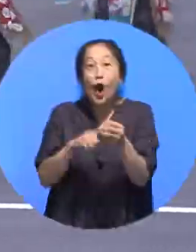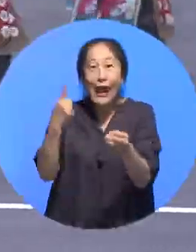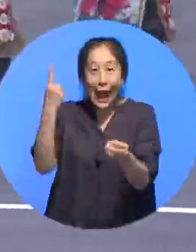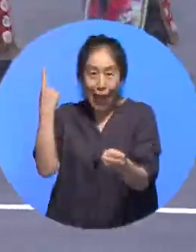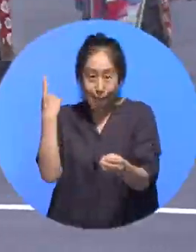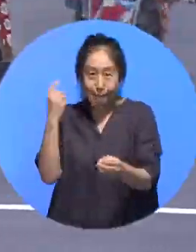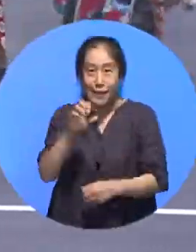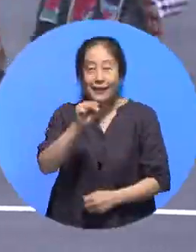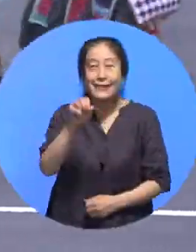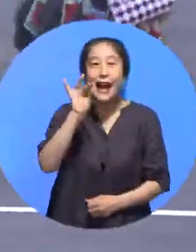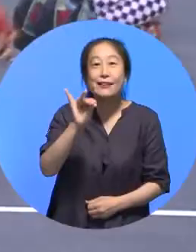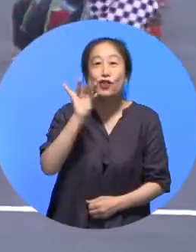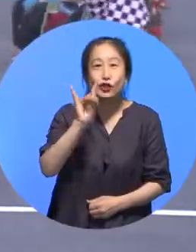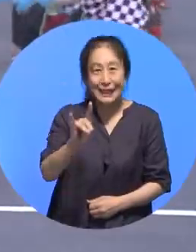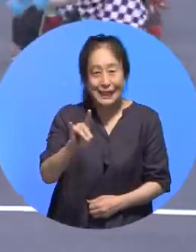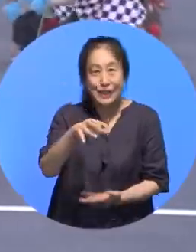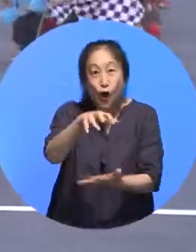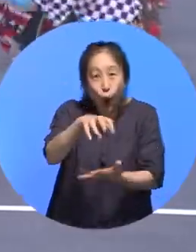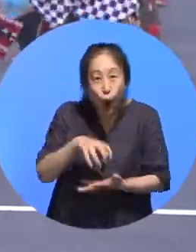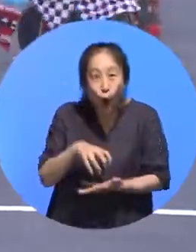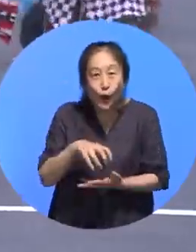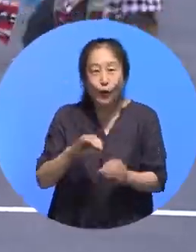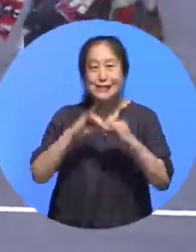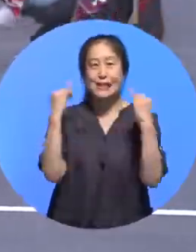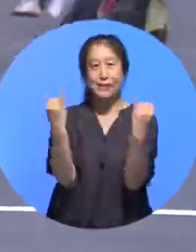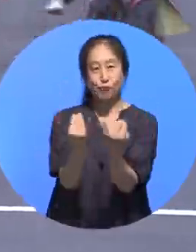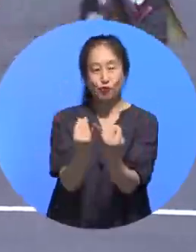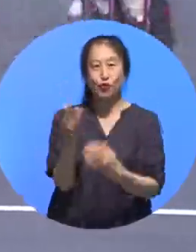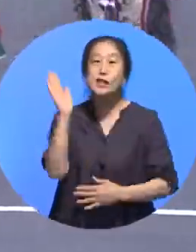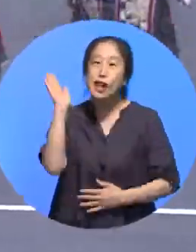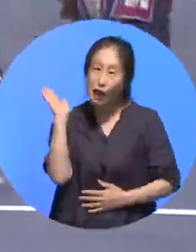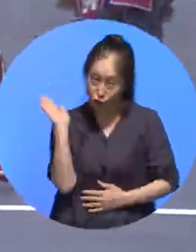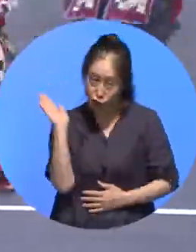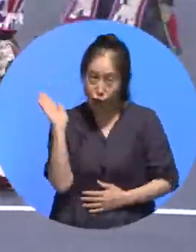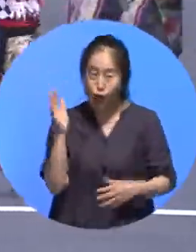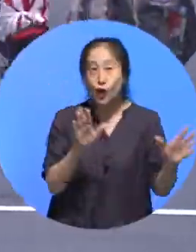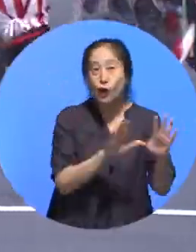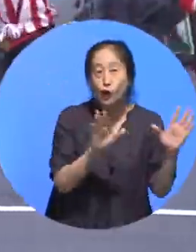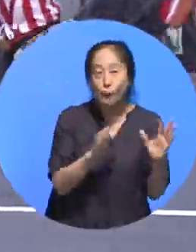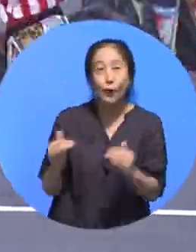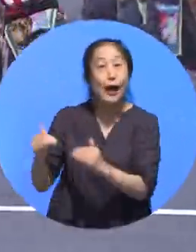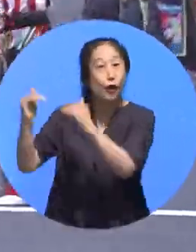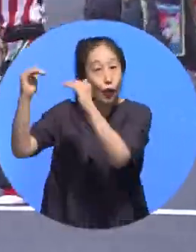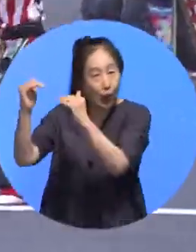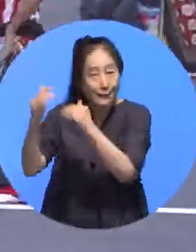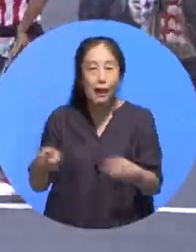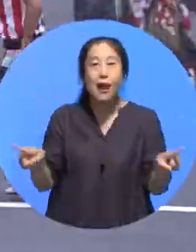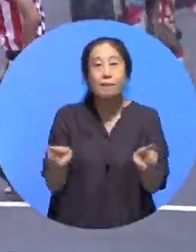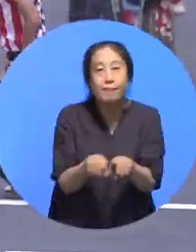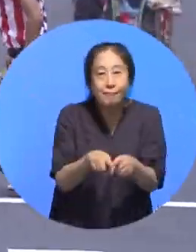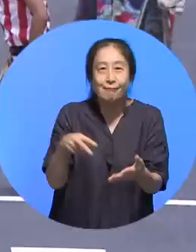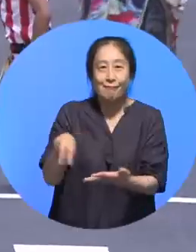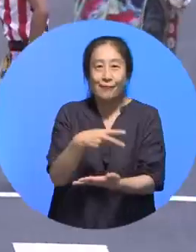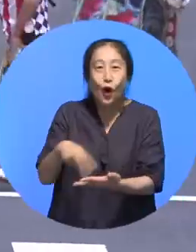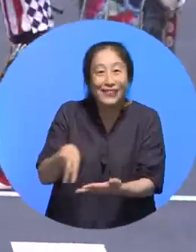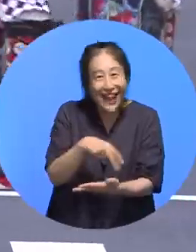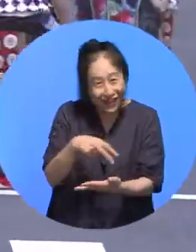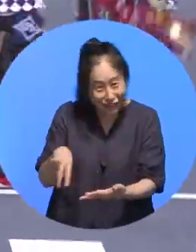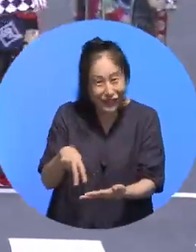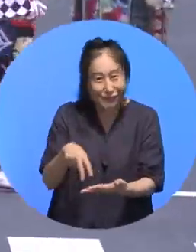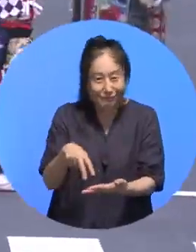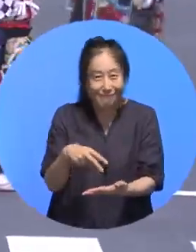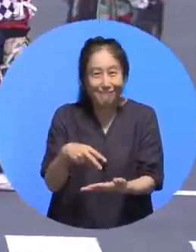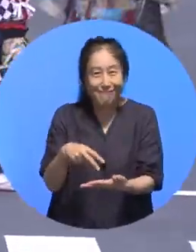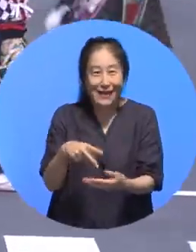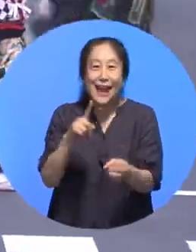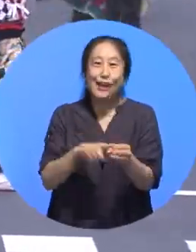です昨年に輝いた無限カトゥ子供から大人まで幅広い世代